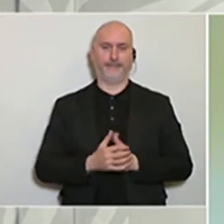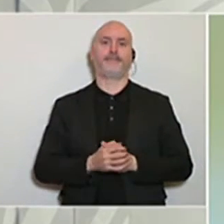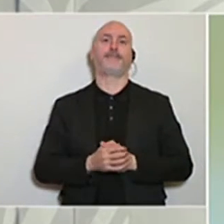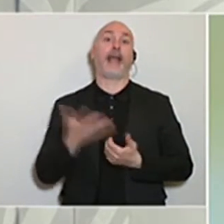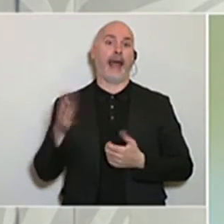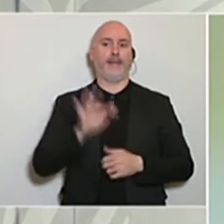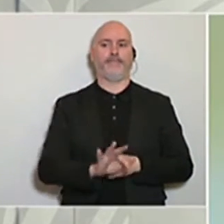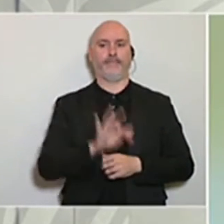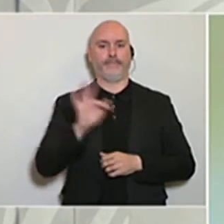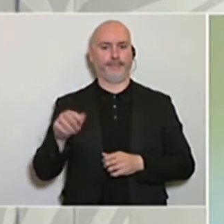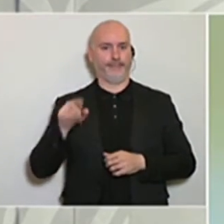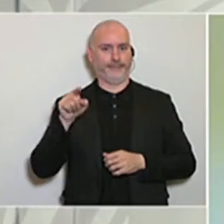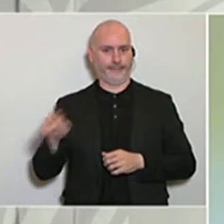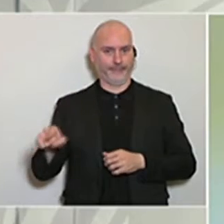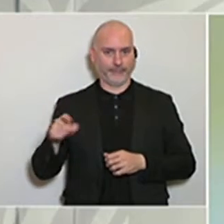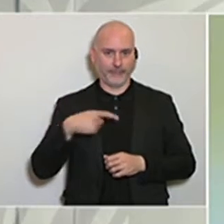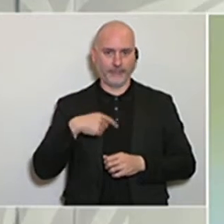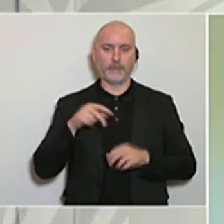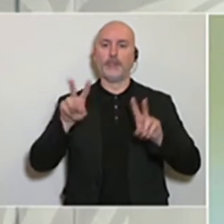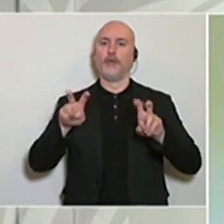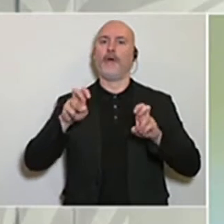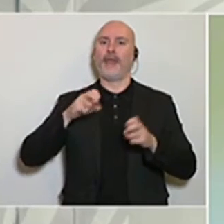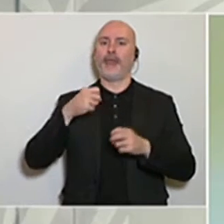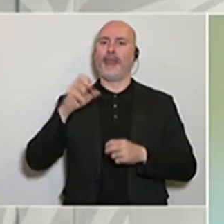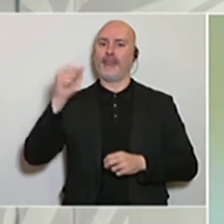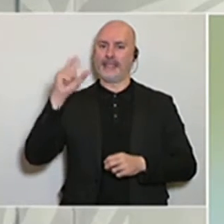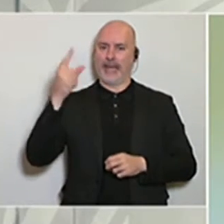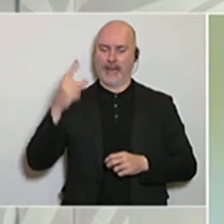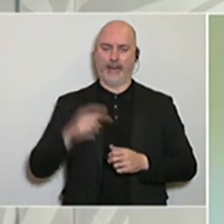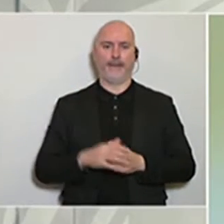Té la paraula ara Pol Corredoira, d'Ona Digital.